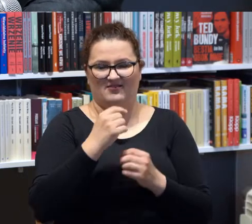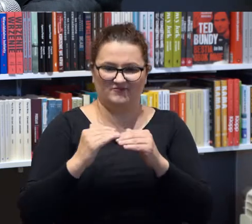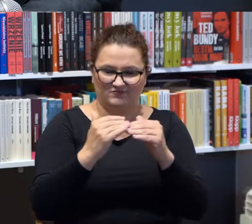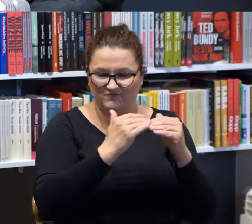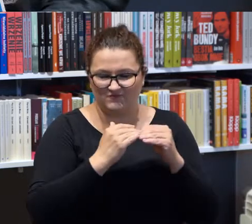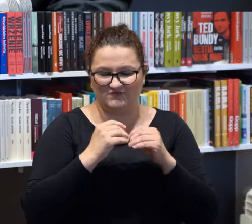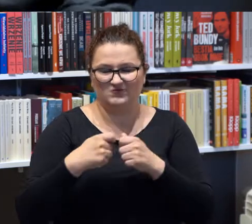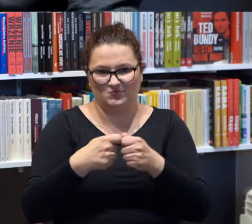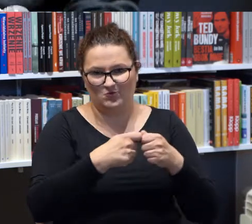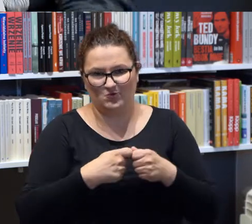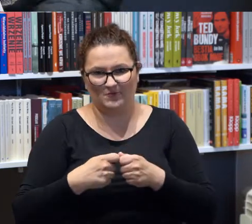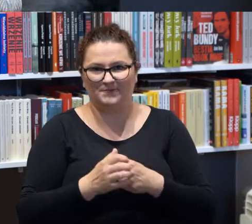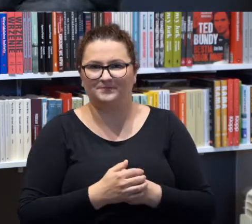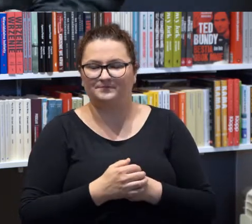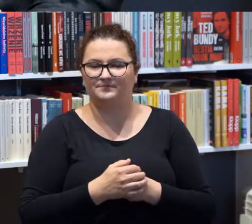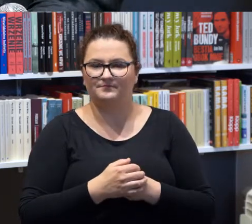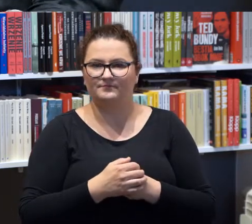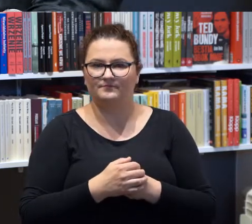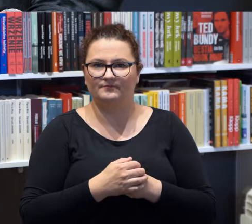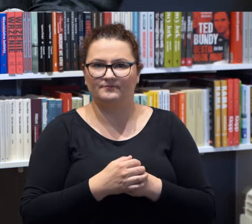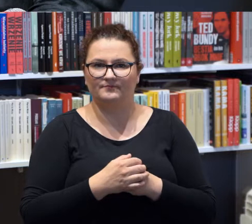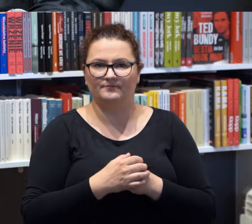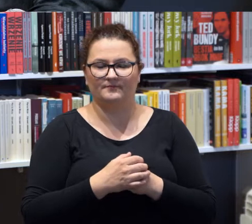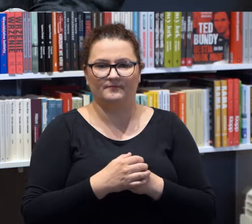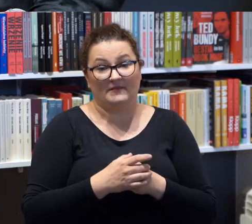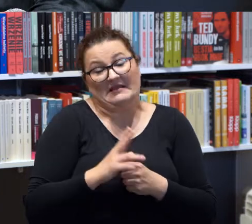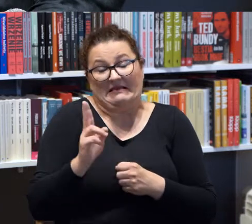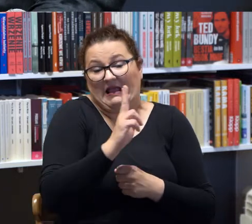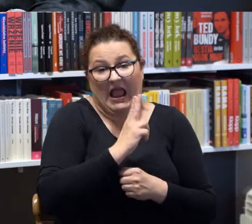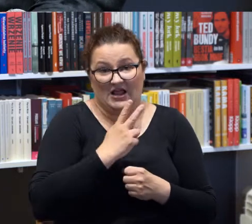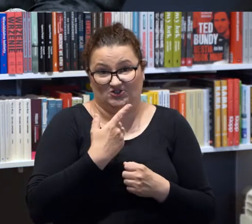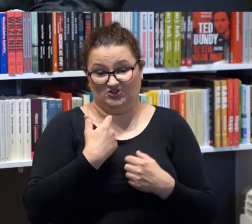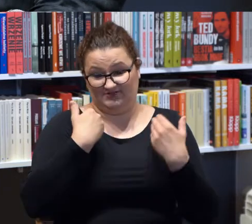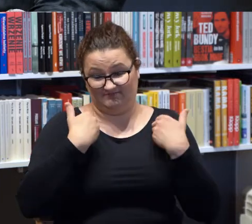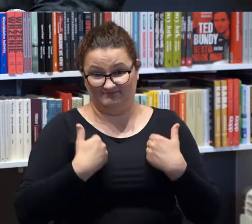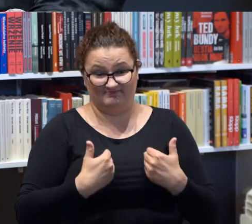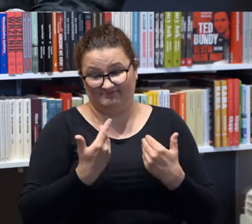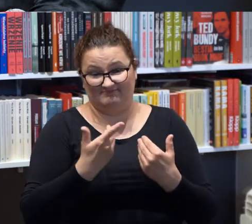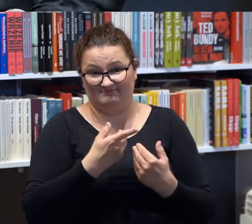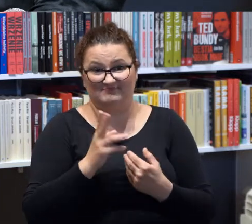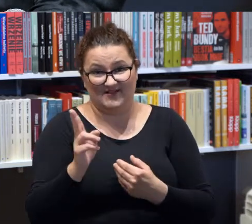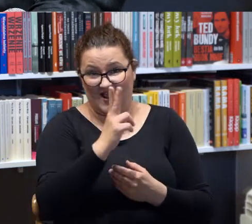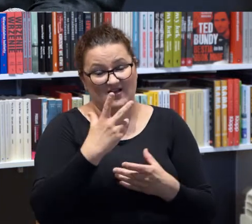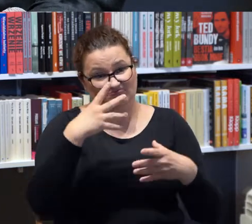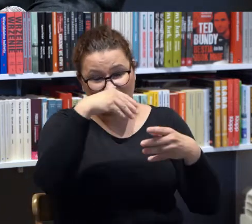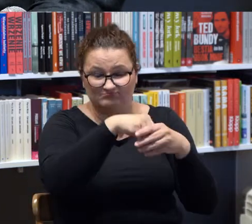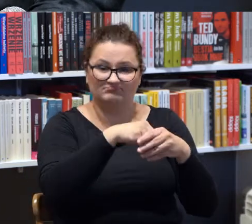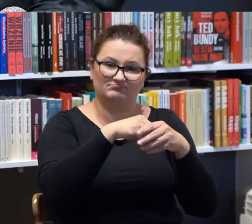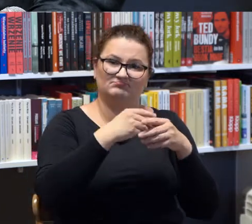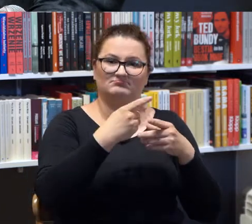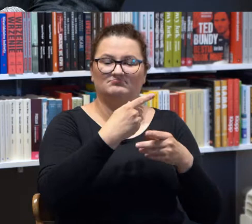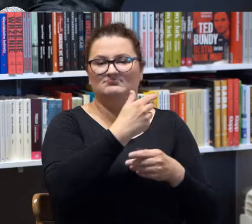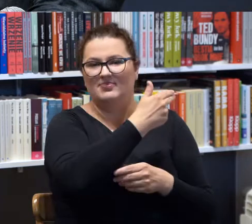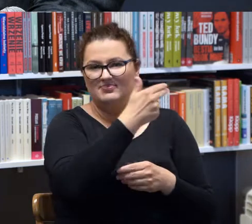ten Foucault mi zbudował tę książkę, można powiedzieć. No i każdy z nas jest w ogóle zanurzony w te dyskursy i one się zmieniają. I to jest szalenie